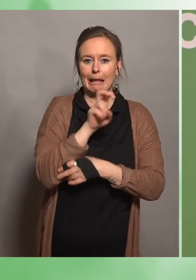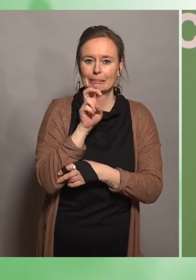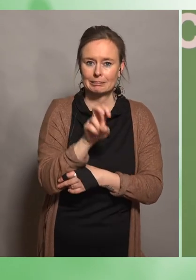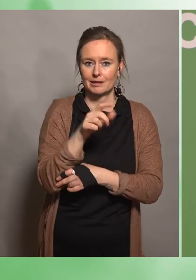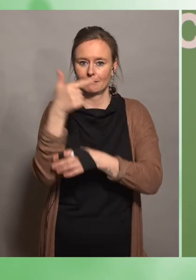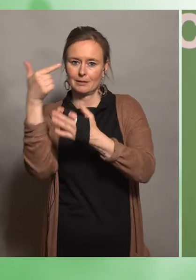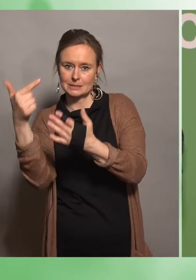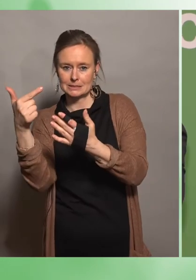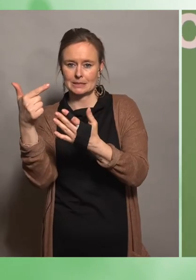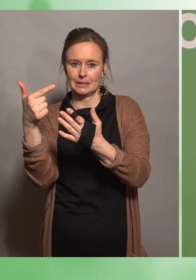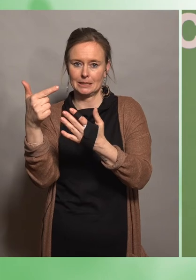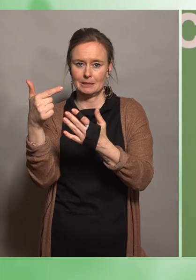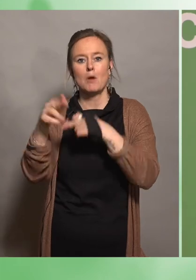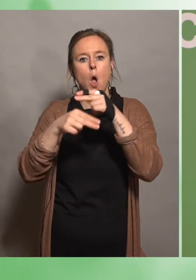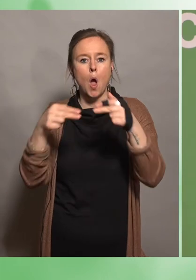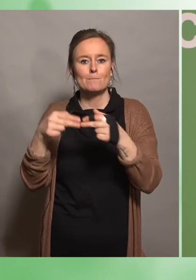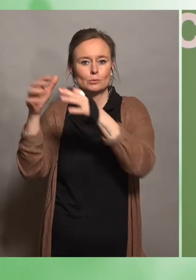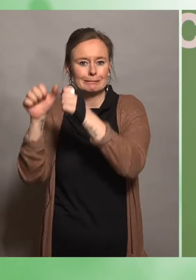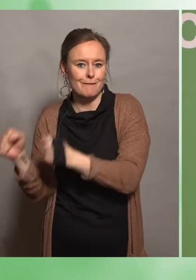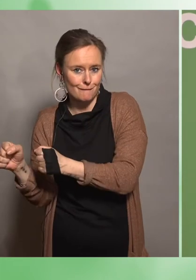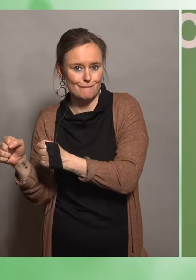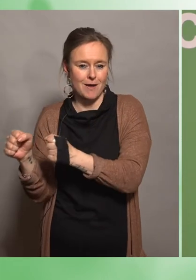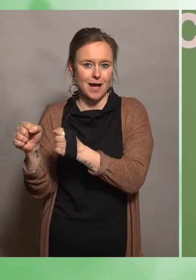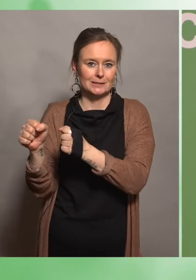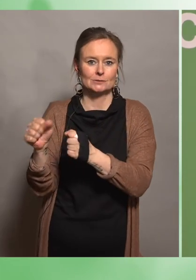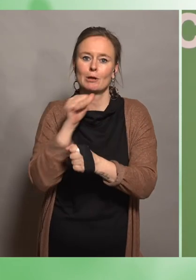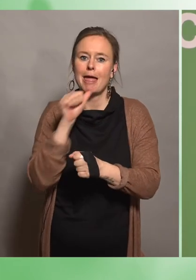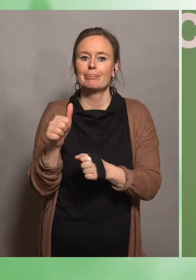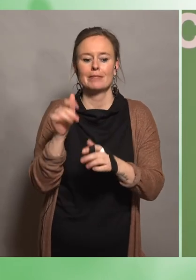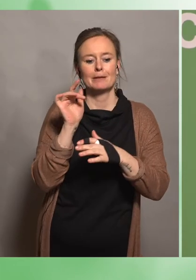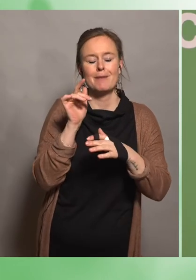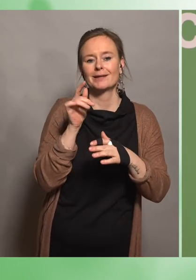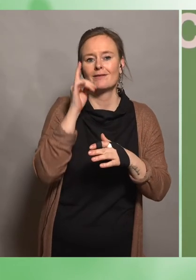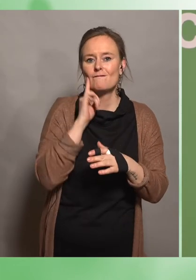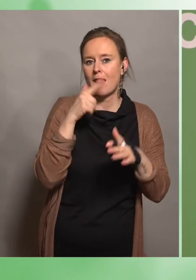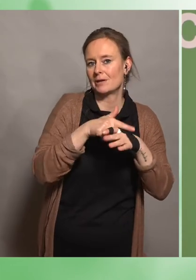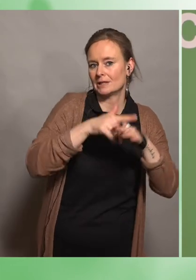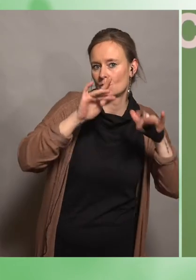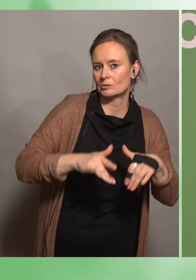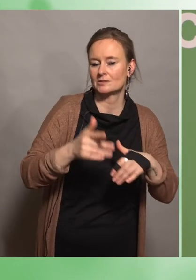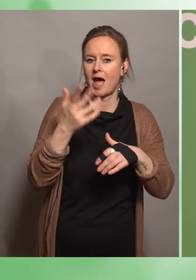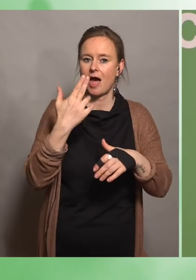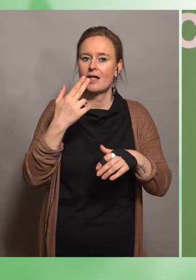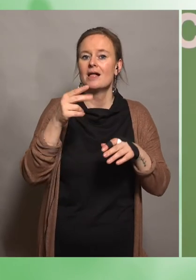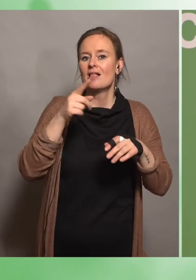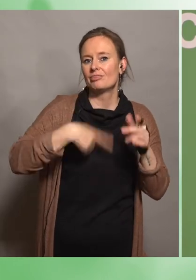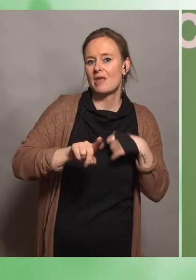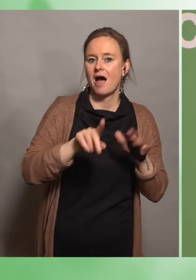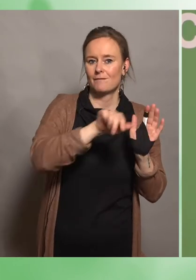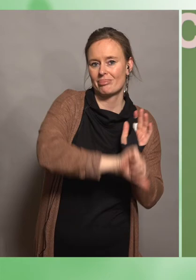von 1997, wo quasi niemand wegen seiner Behinderung benachteiligt werden darf. Wir haben das Behinderteneinstellungsgesetz,